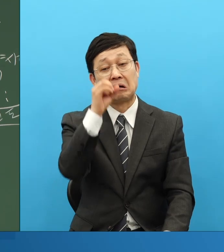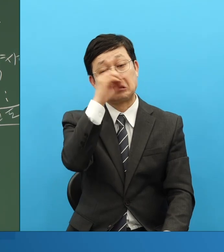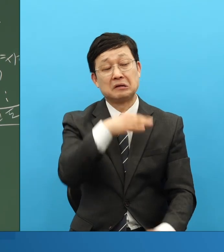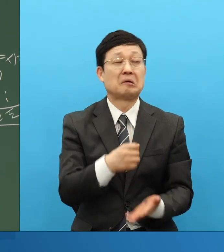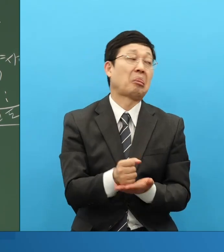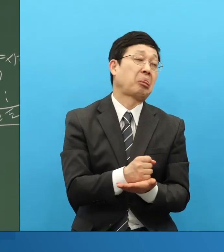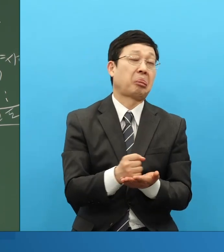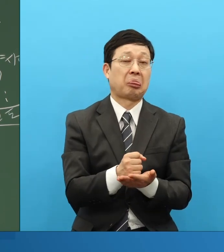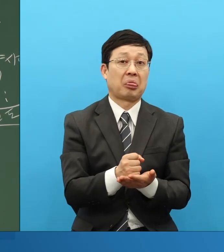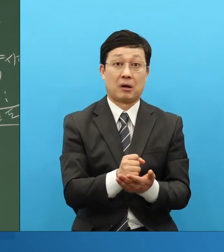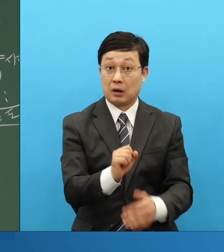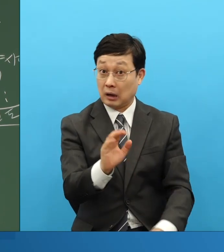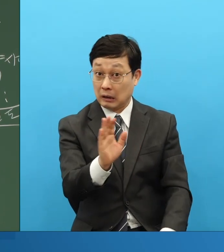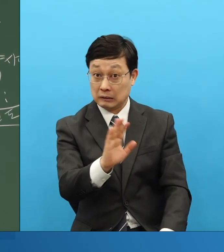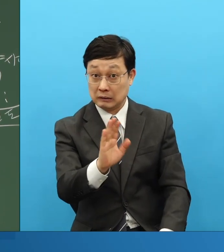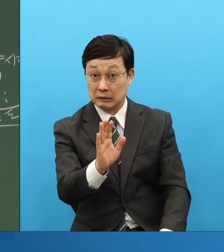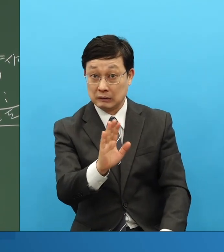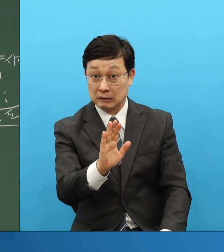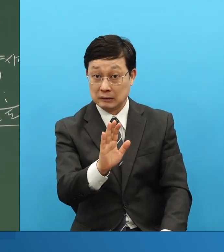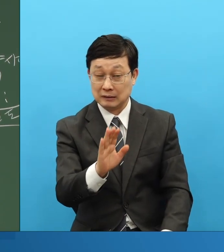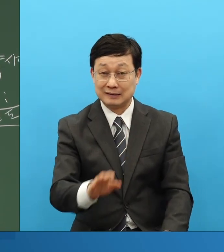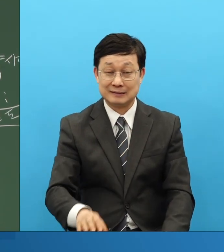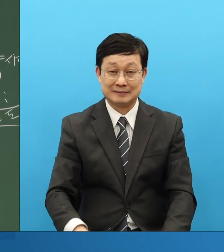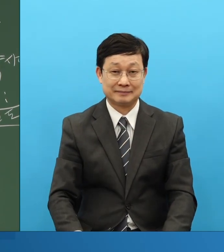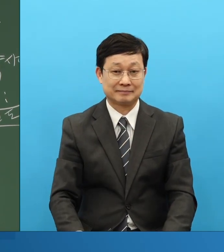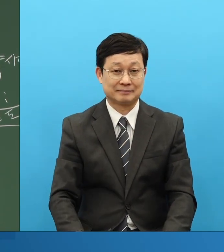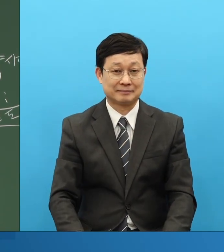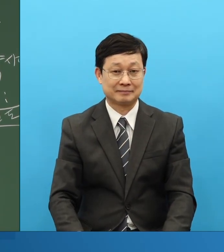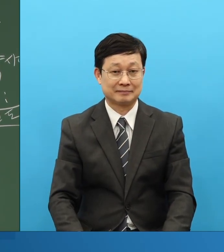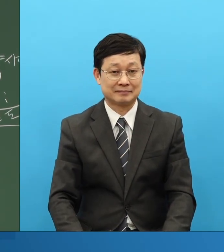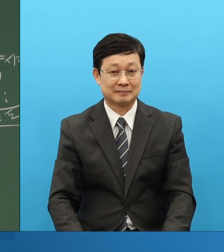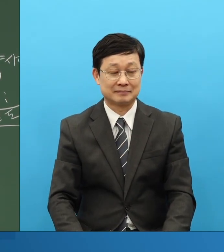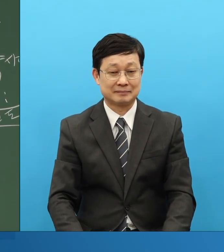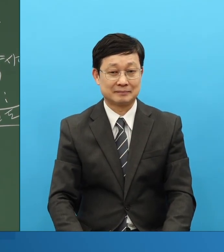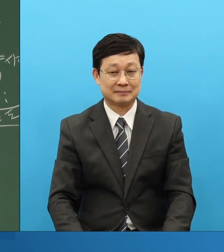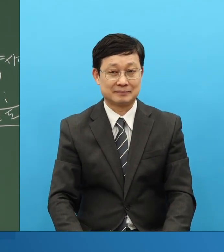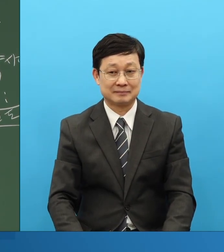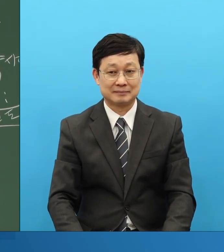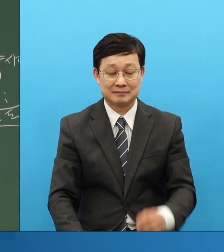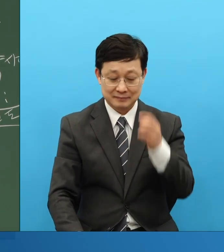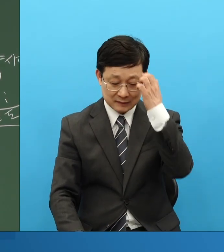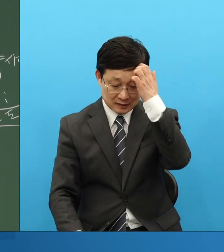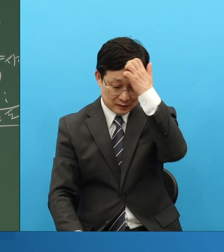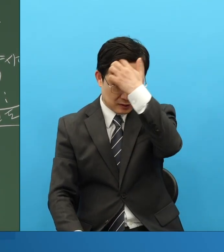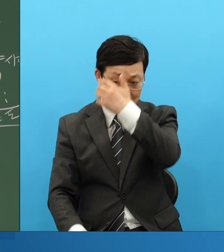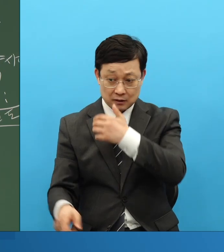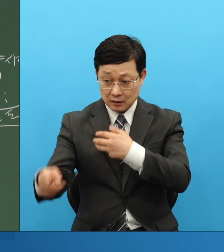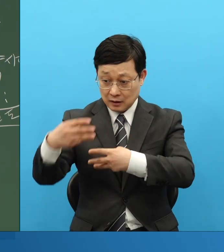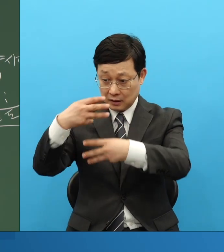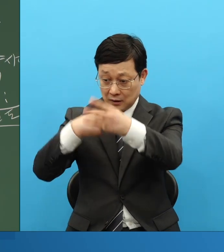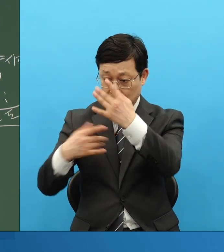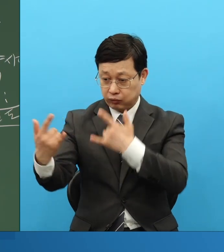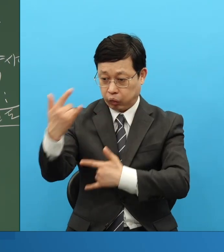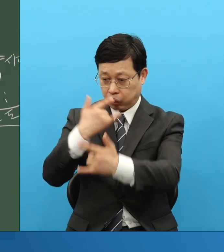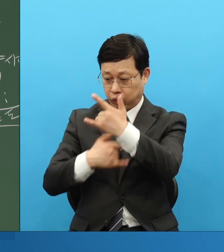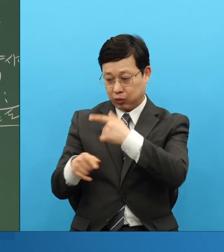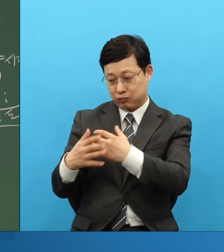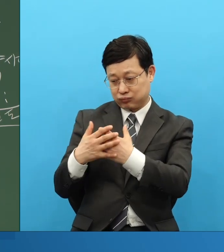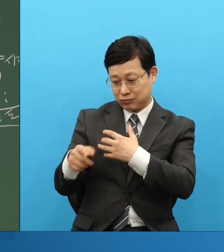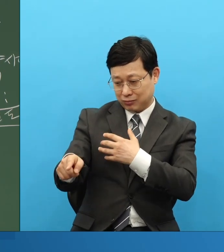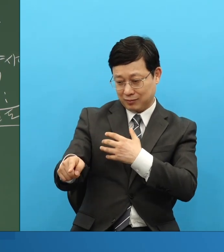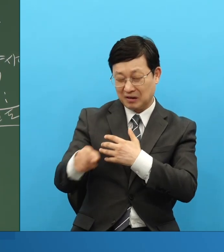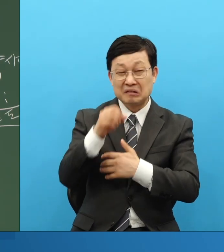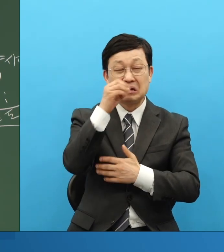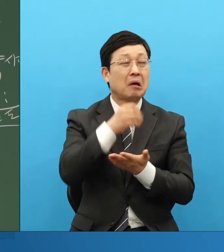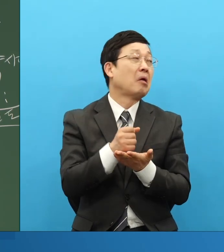that's just by coincidence? 아니 우연히 이 사람들이 왔겠어요? Do you think that just by coincidence these remnants